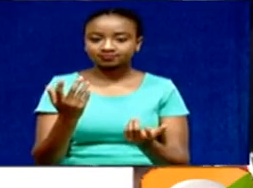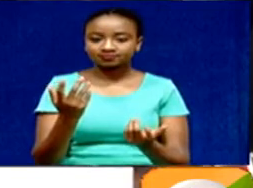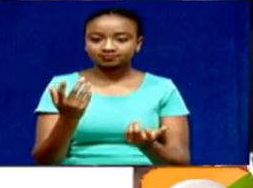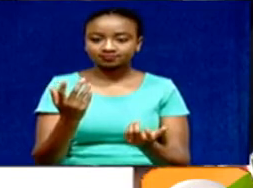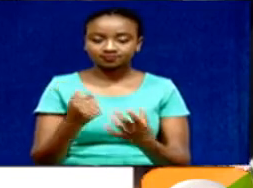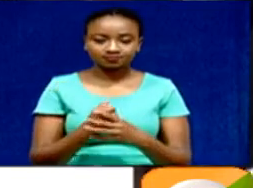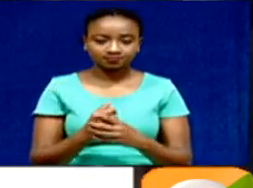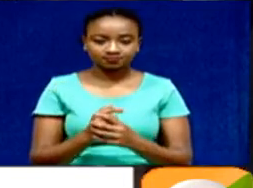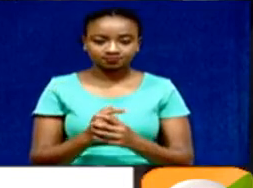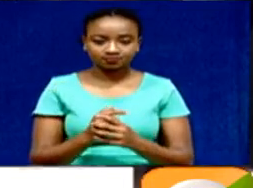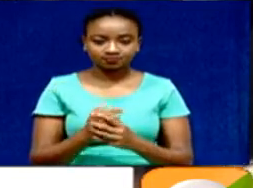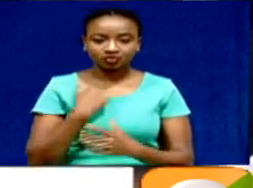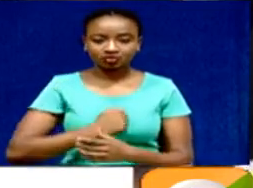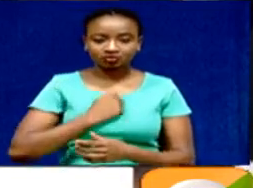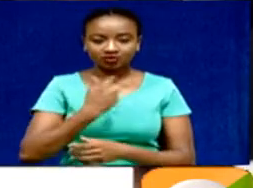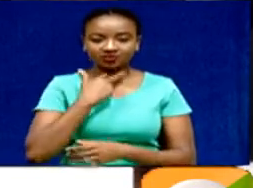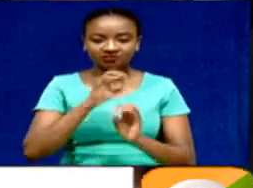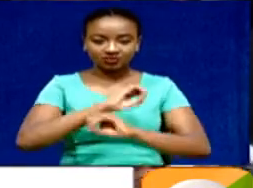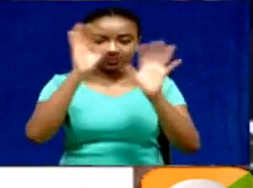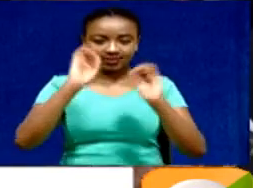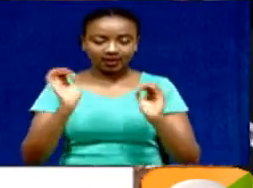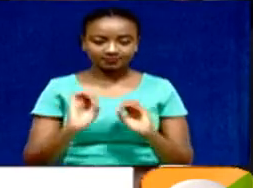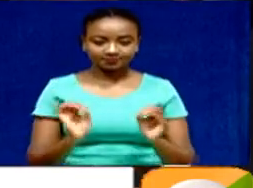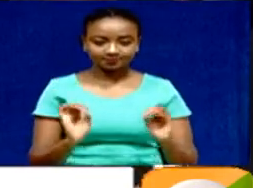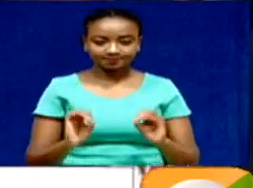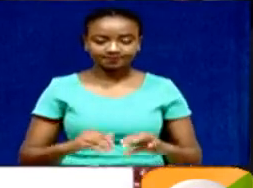for praise for the opponent is